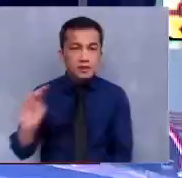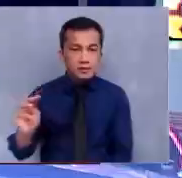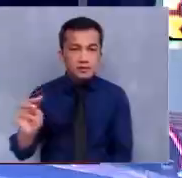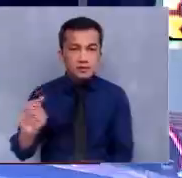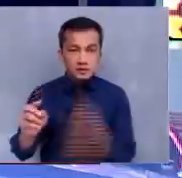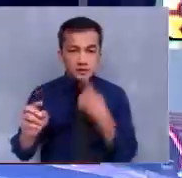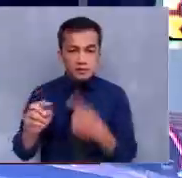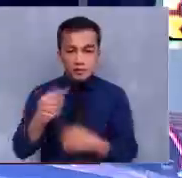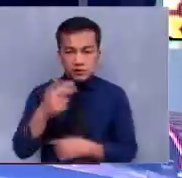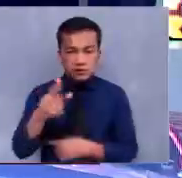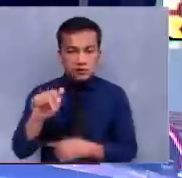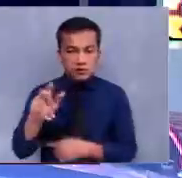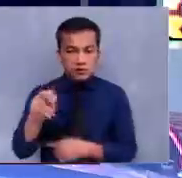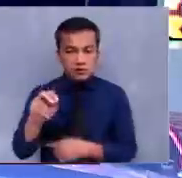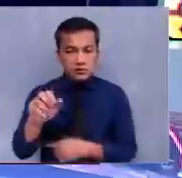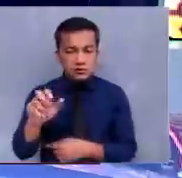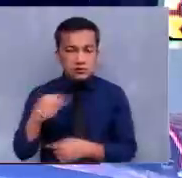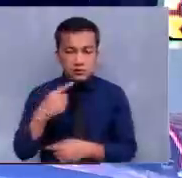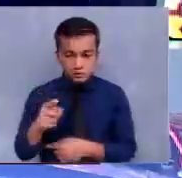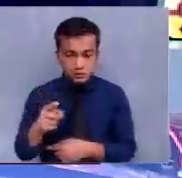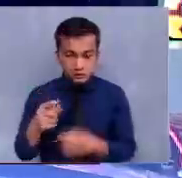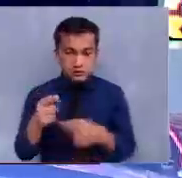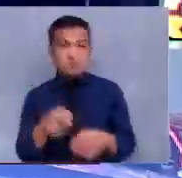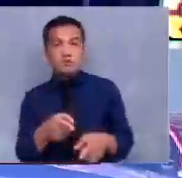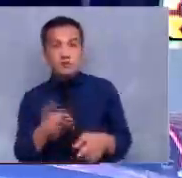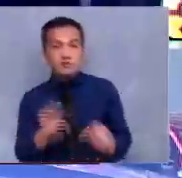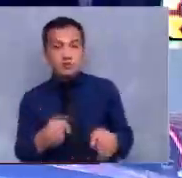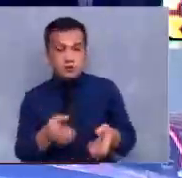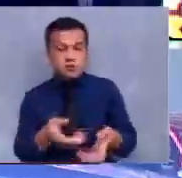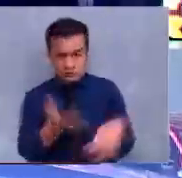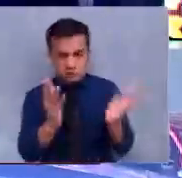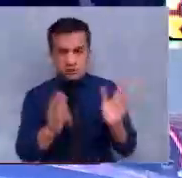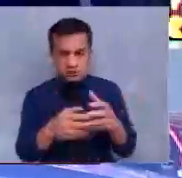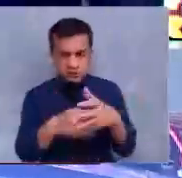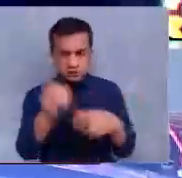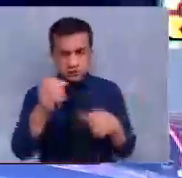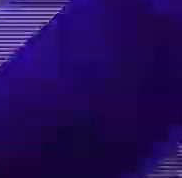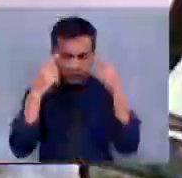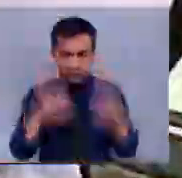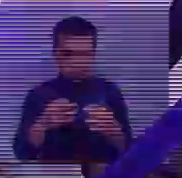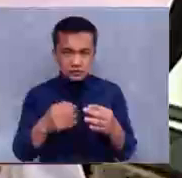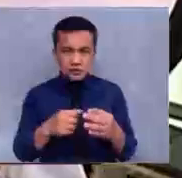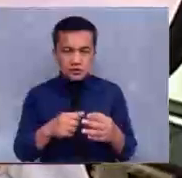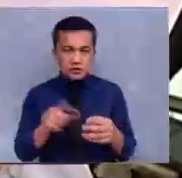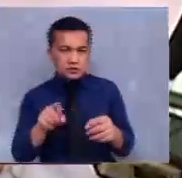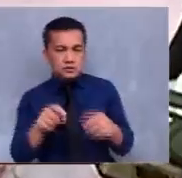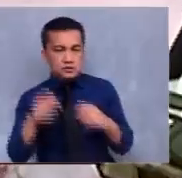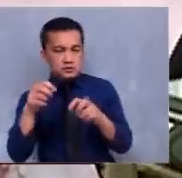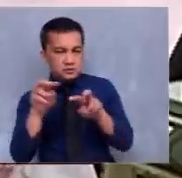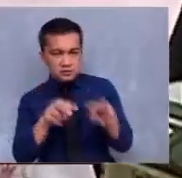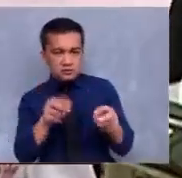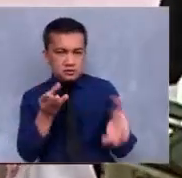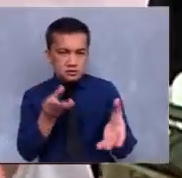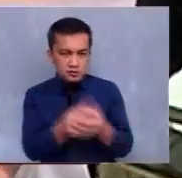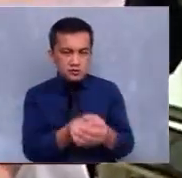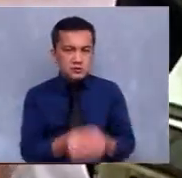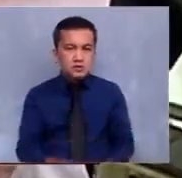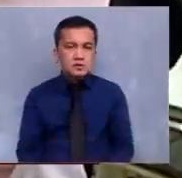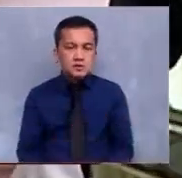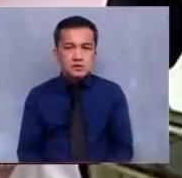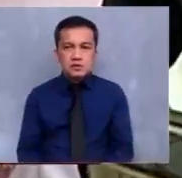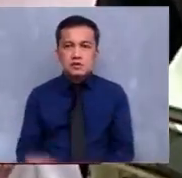edi ilabas ng resolusyon para hindi sila naakusang nasusuhulan. There are forces of